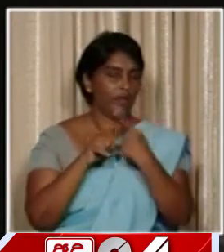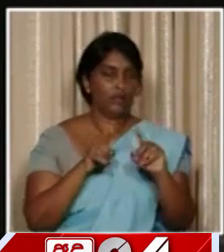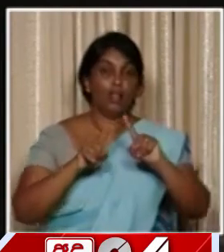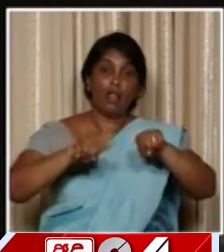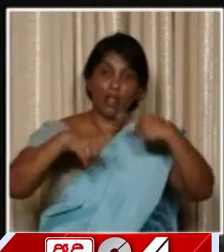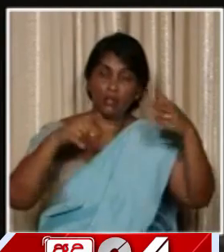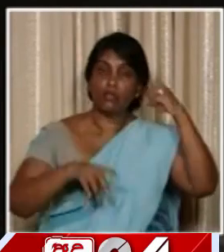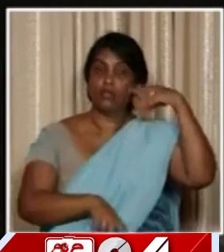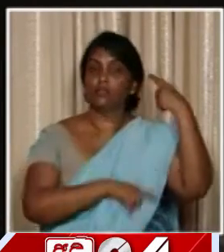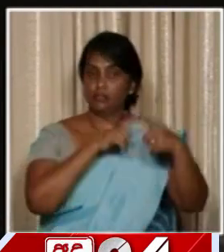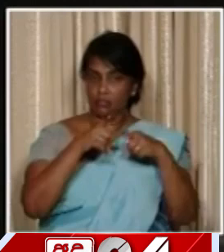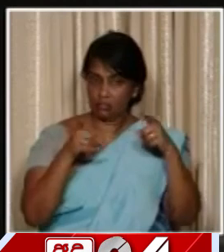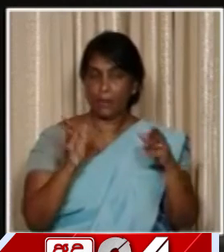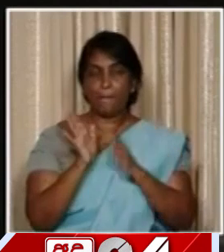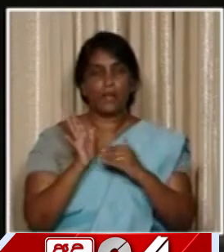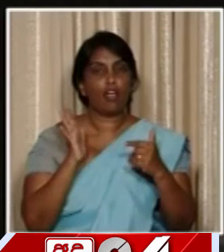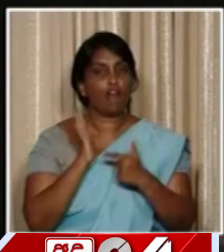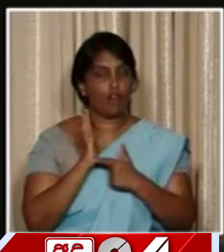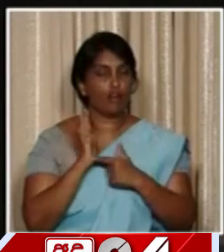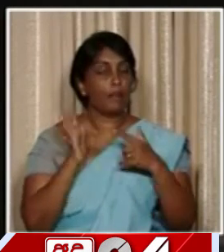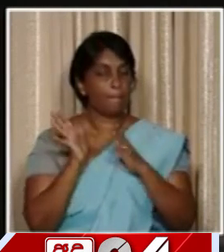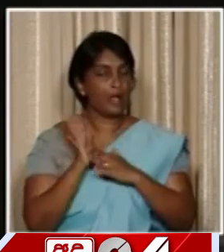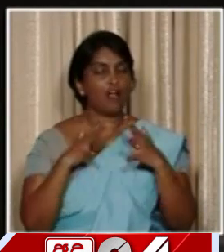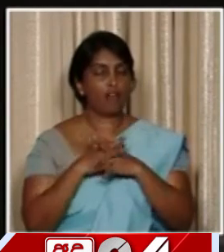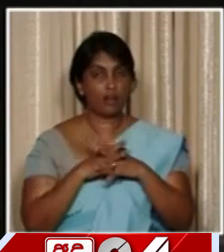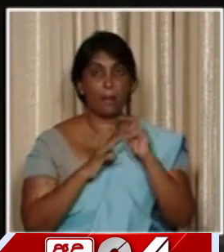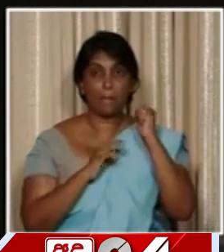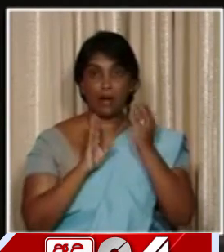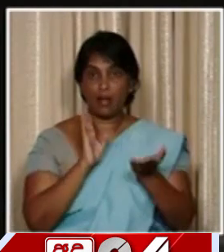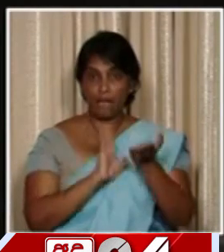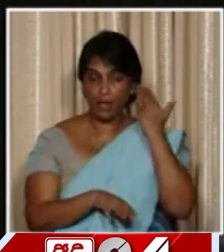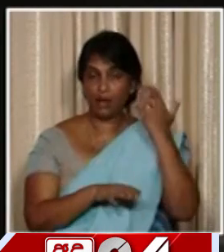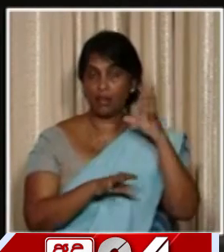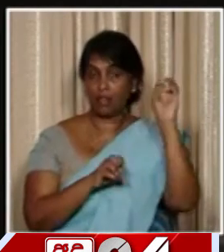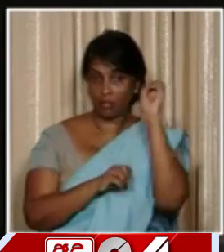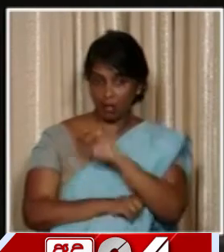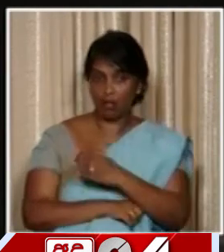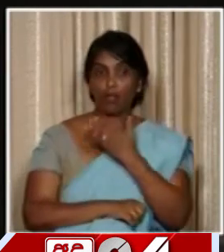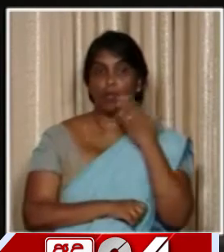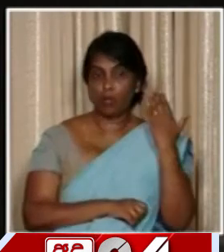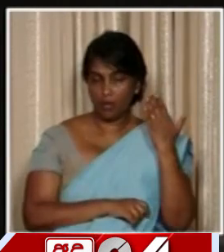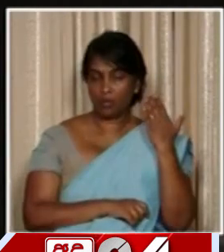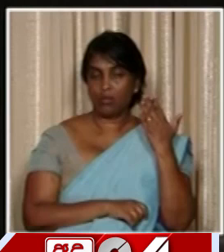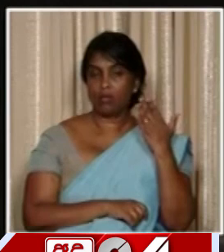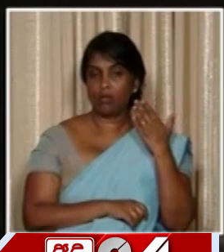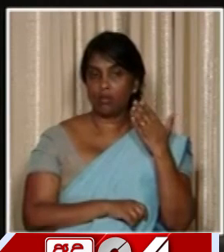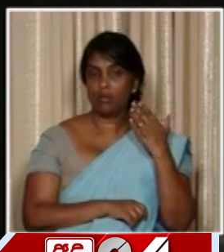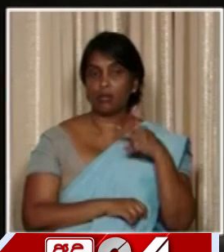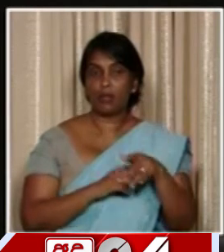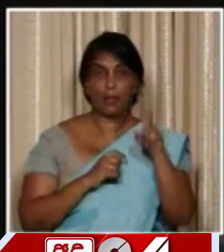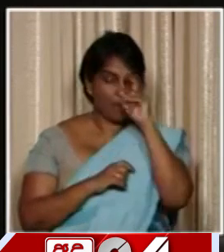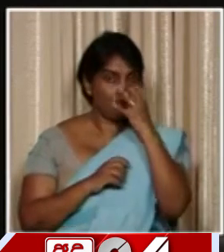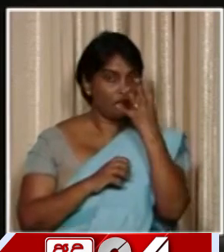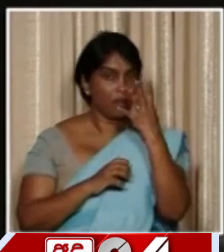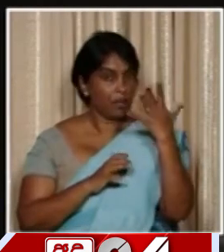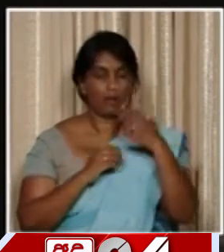වෙනත් බලාගාර තියෙනවා නම් මෙගවට් 50ට වැඩි කාර්ය ගෙනලා සවි කරන්න පුළුවන් නම් ට්‍රාන්ස්මිෂන් එක හයි කරන්න පුළුවන් නම් මේ මාස 4